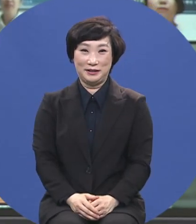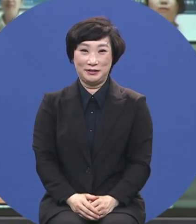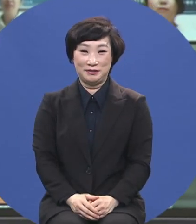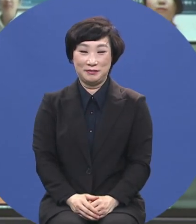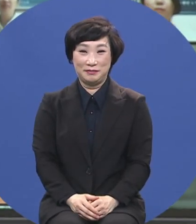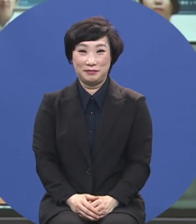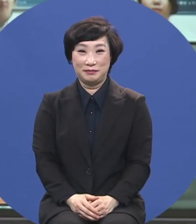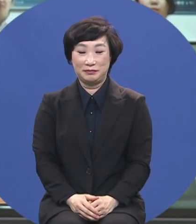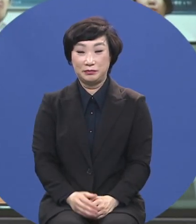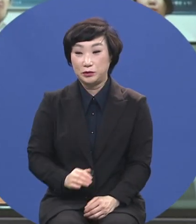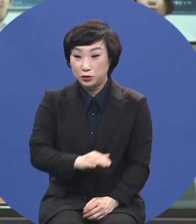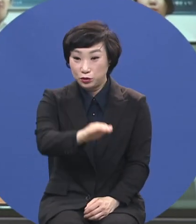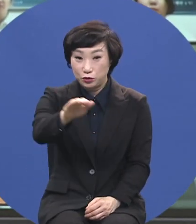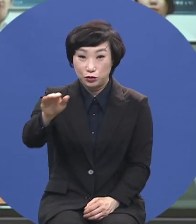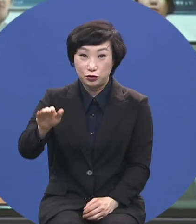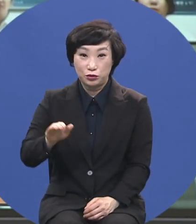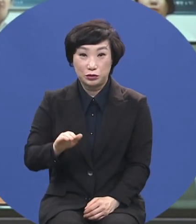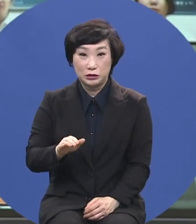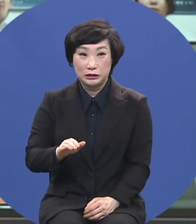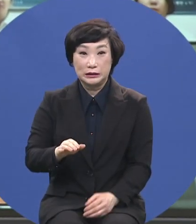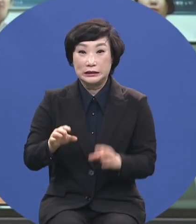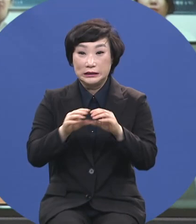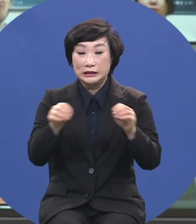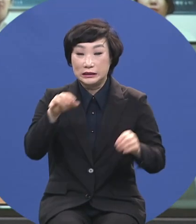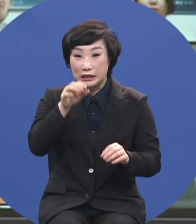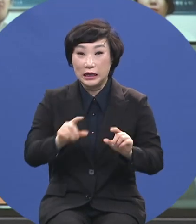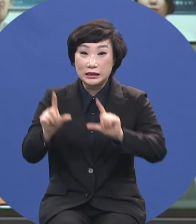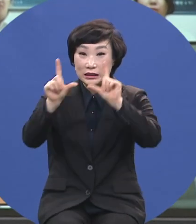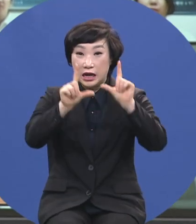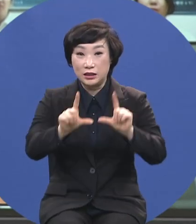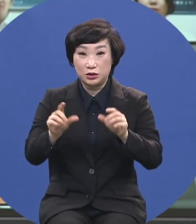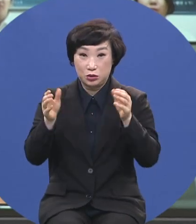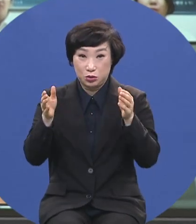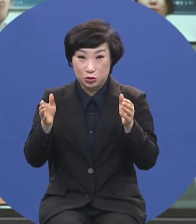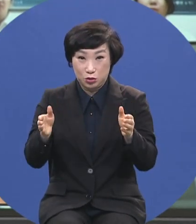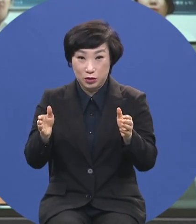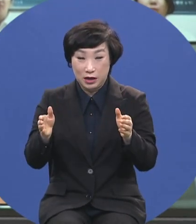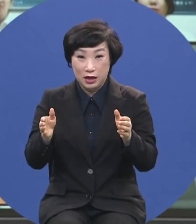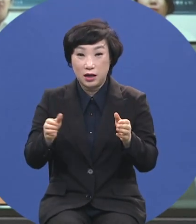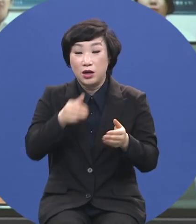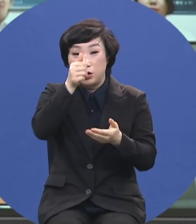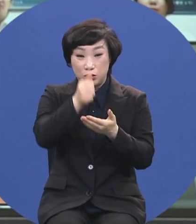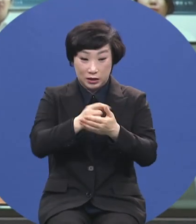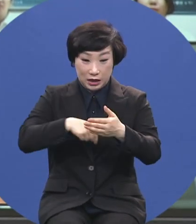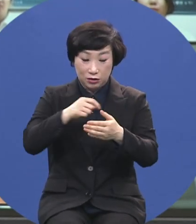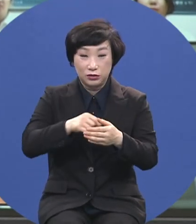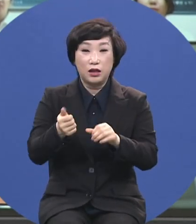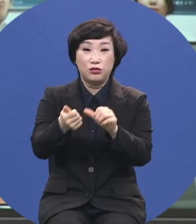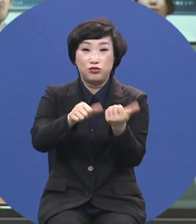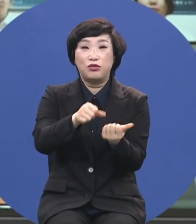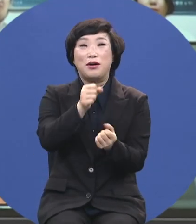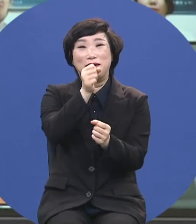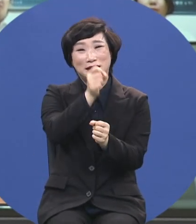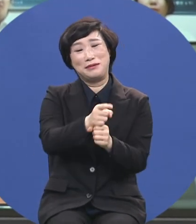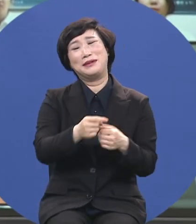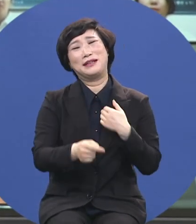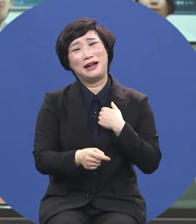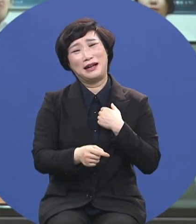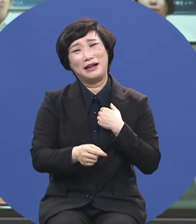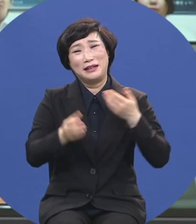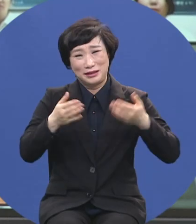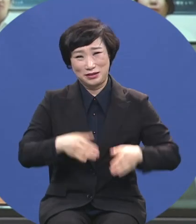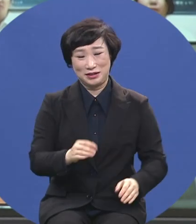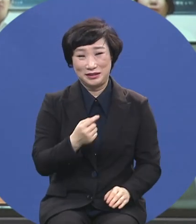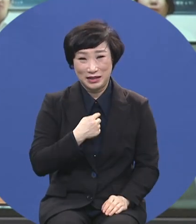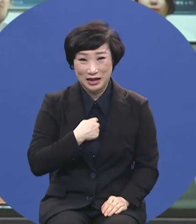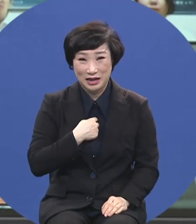예, 우리는 이 땅에 살면서 죄 아래서 이미 죽어서 태어났고